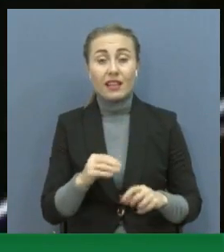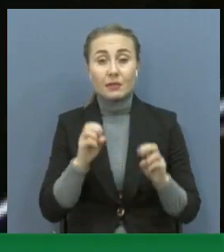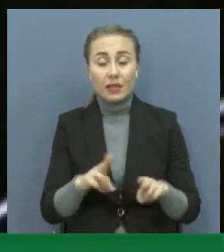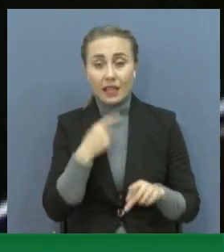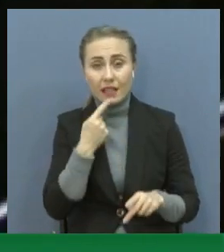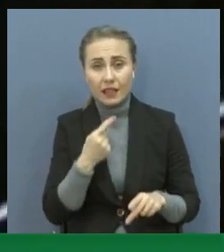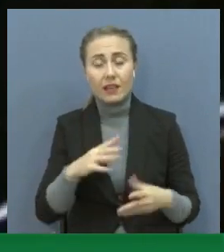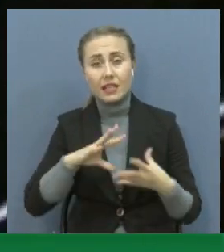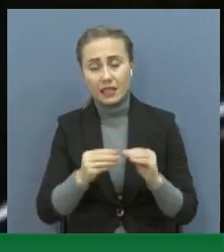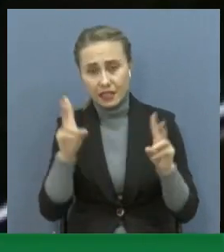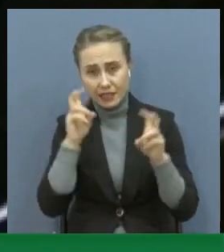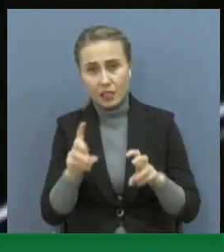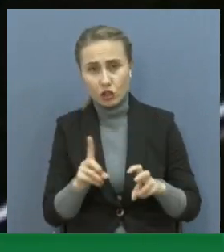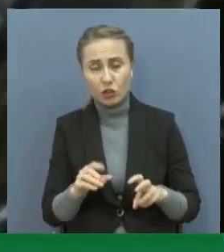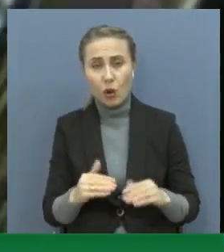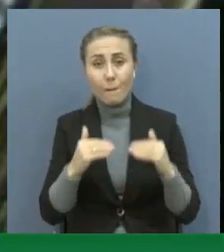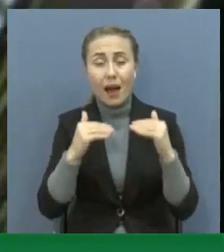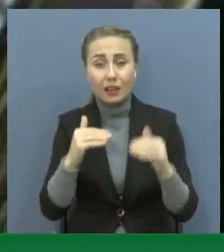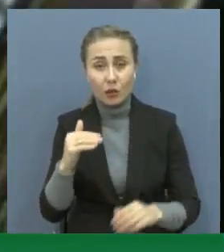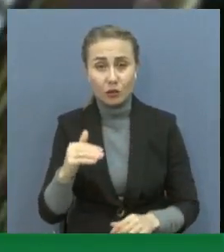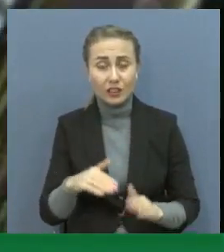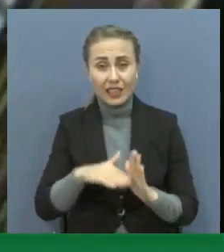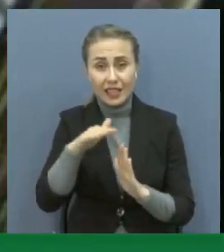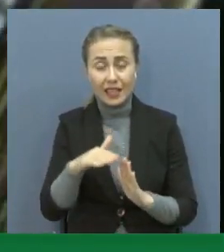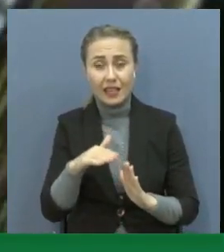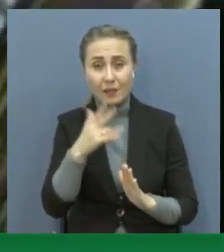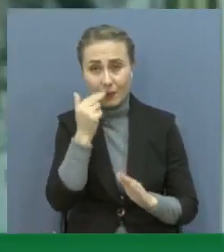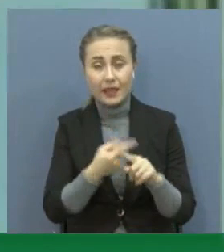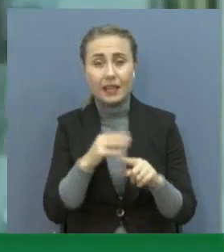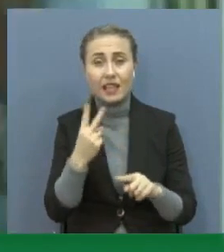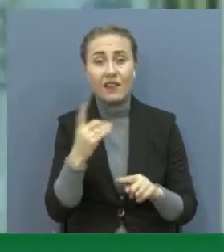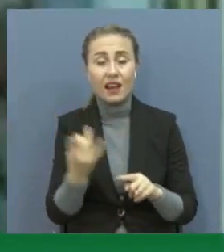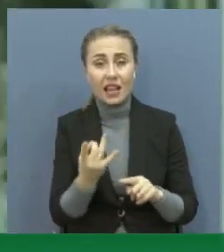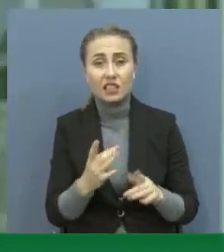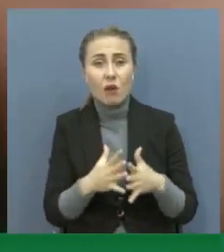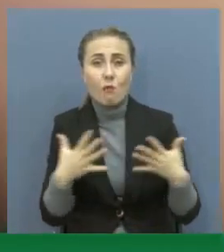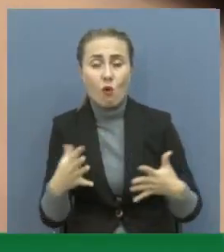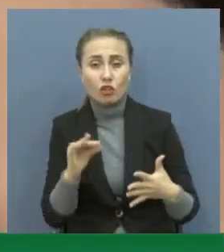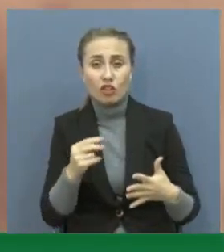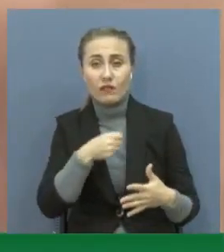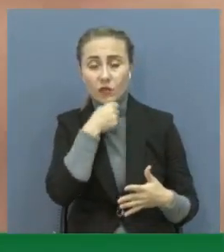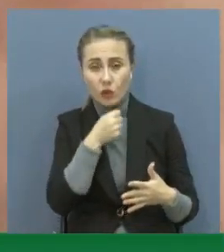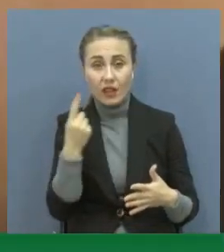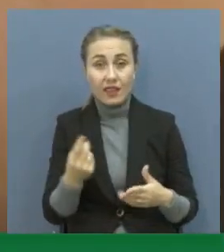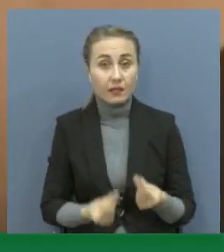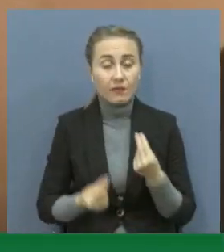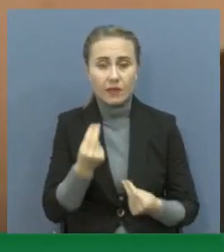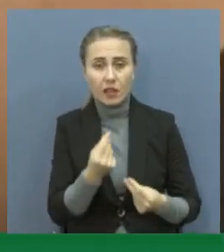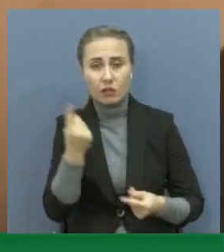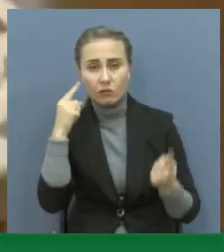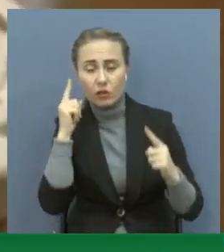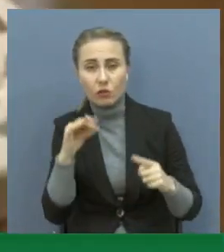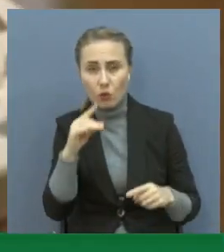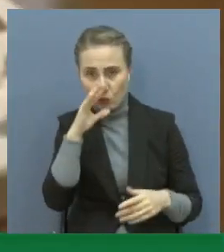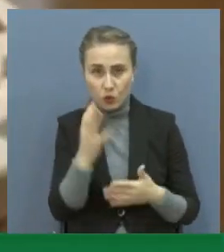пришли к выводу, что подростки в два раза чаще увлекаются азартными играми, чем взрослые. Их азарт подогревает иллюзия